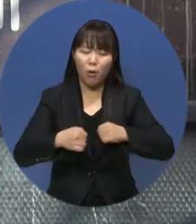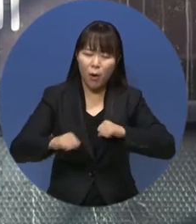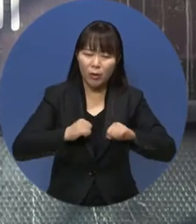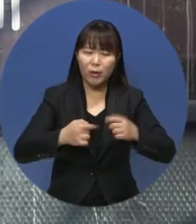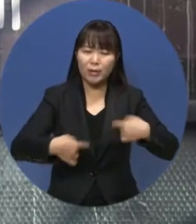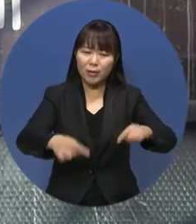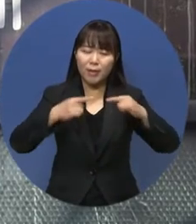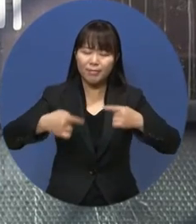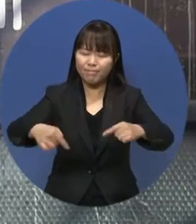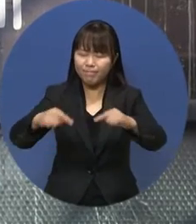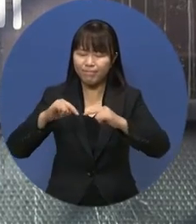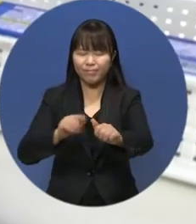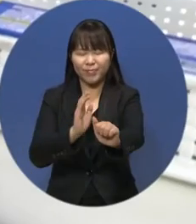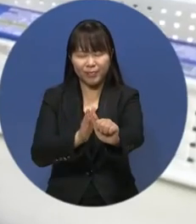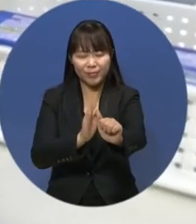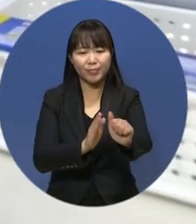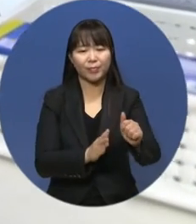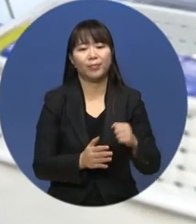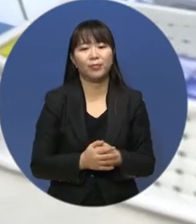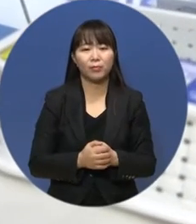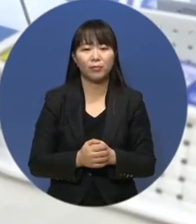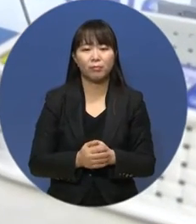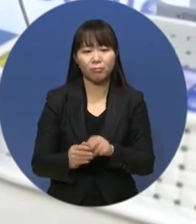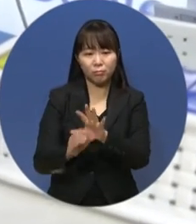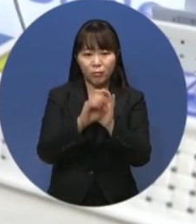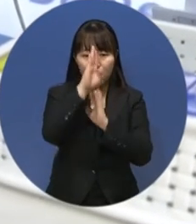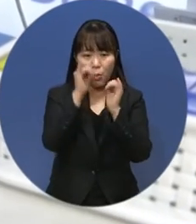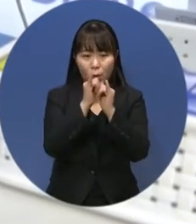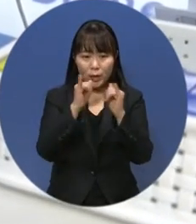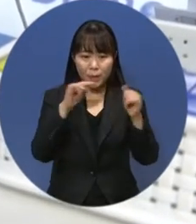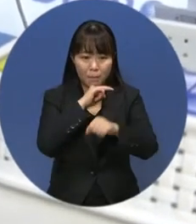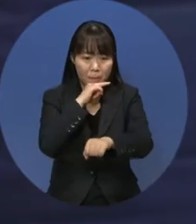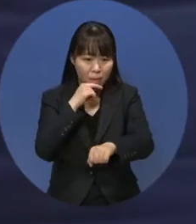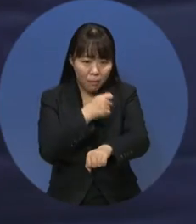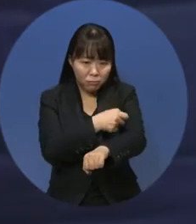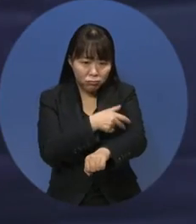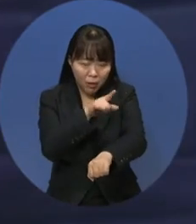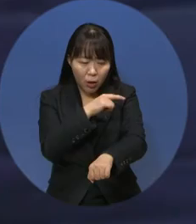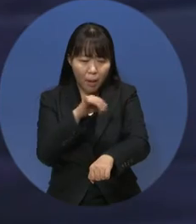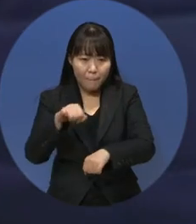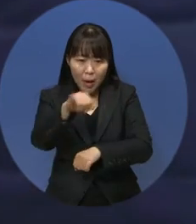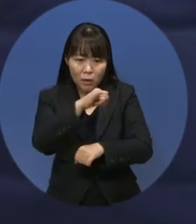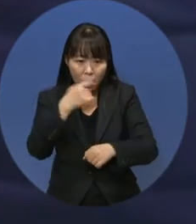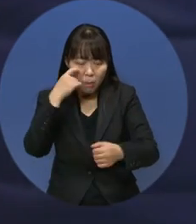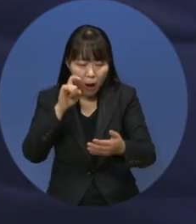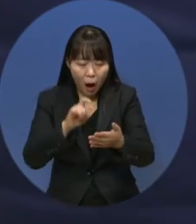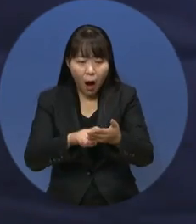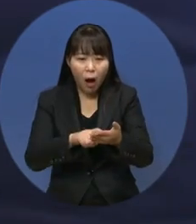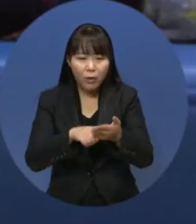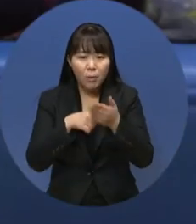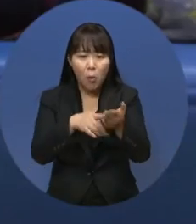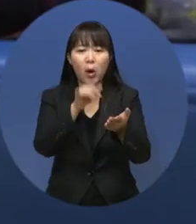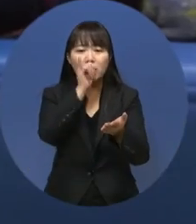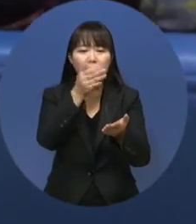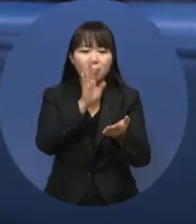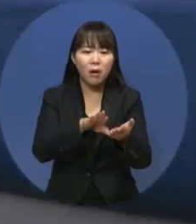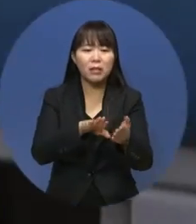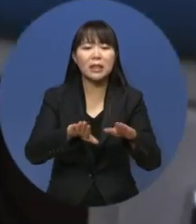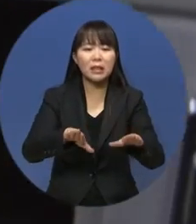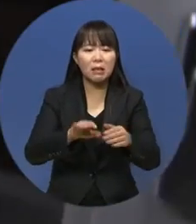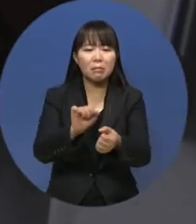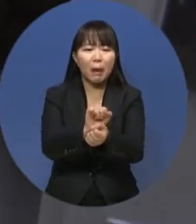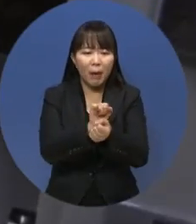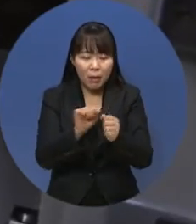호소하고 있습니다 함평 코론 알고 환자의 혈액에서 바이러스가 검출됐다 는 보고가 있었지만 아직